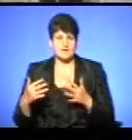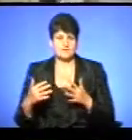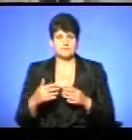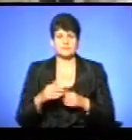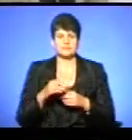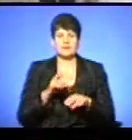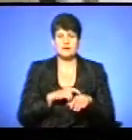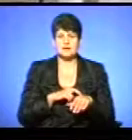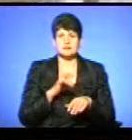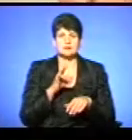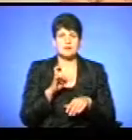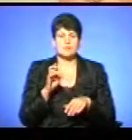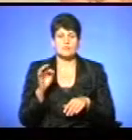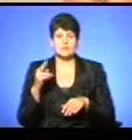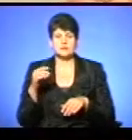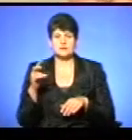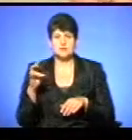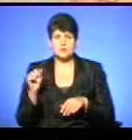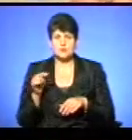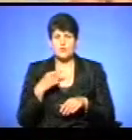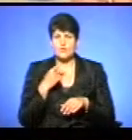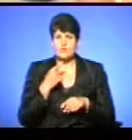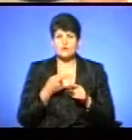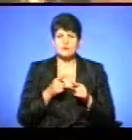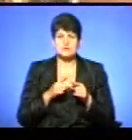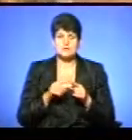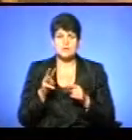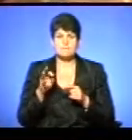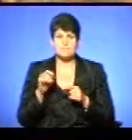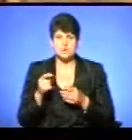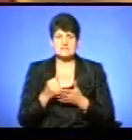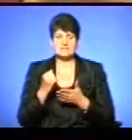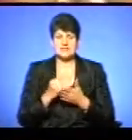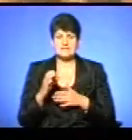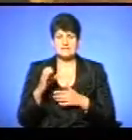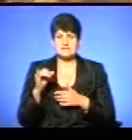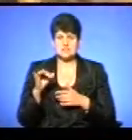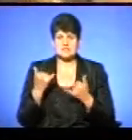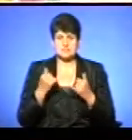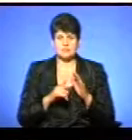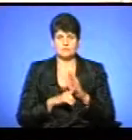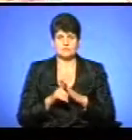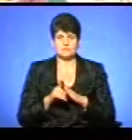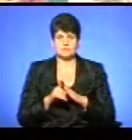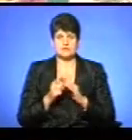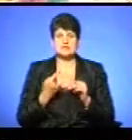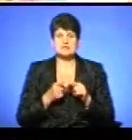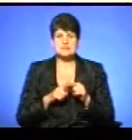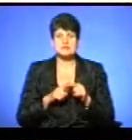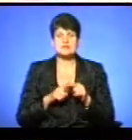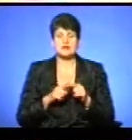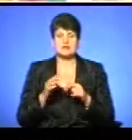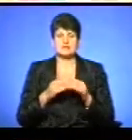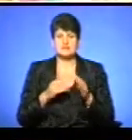Надія Боднар каже, ICPC-2 класифікацію МОЗ затвердило у січні. Зараз запроваджують. Це класифікація,